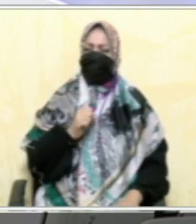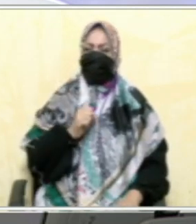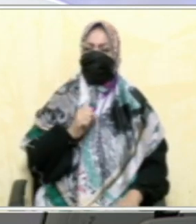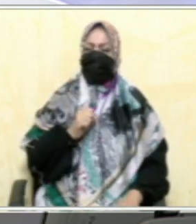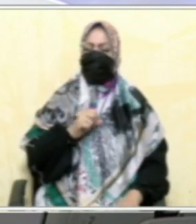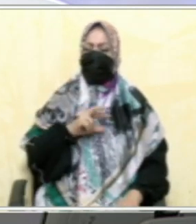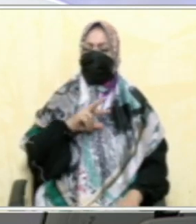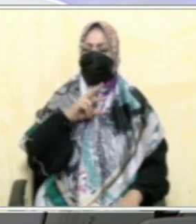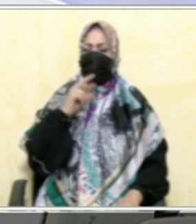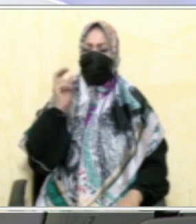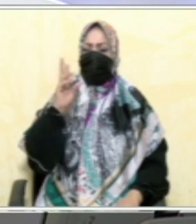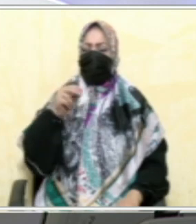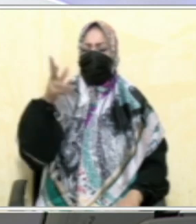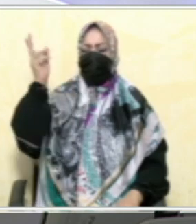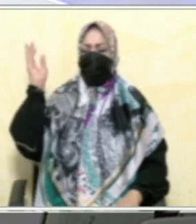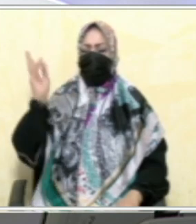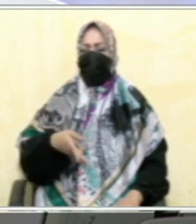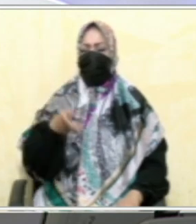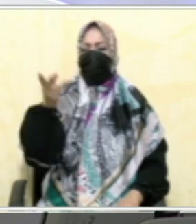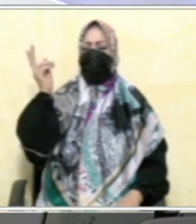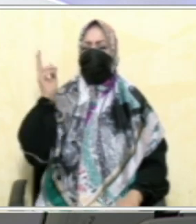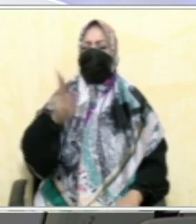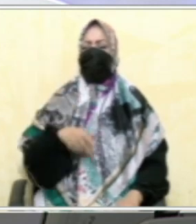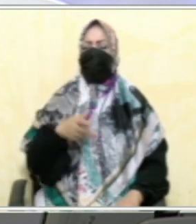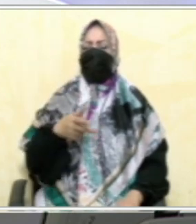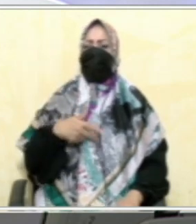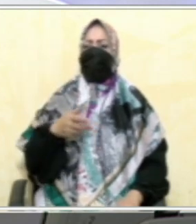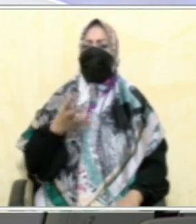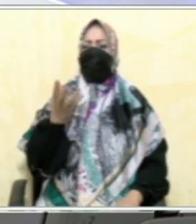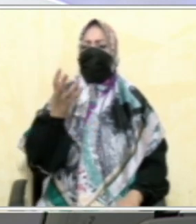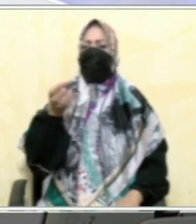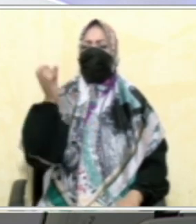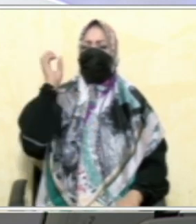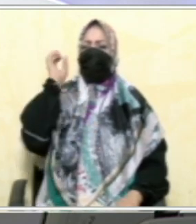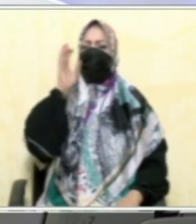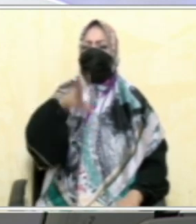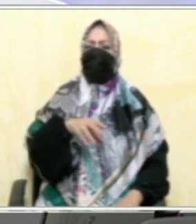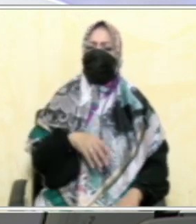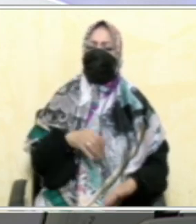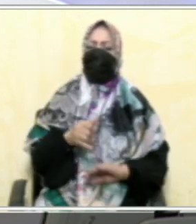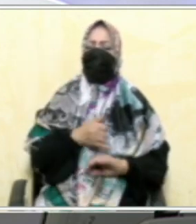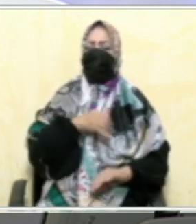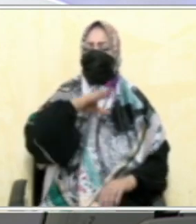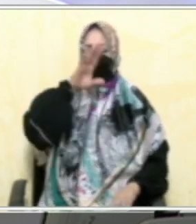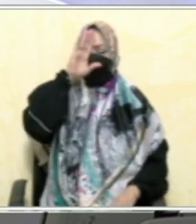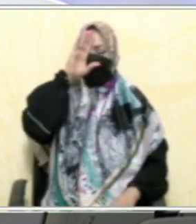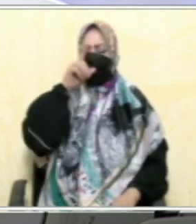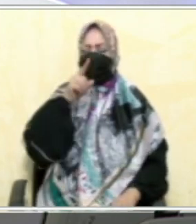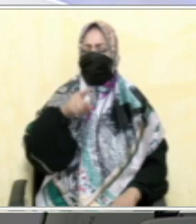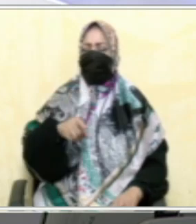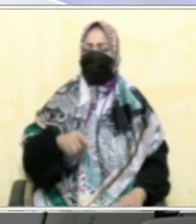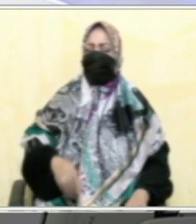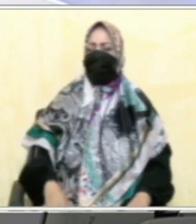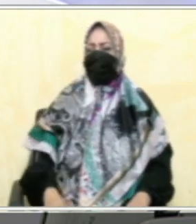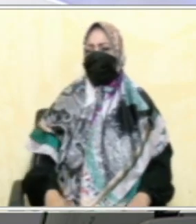أن اللائط والفاعل والمفعول به إن كان برضاهما